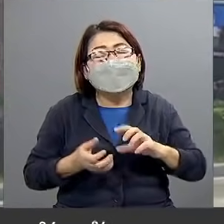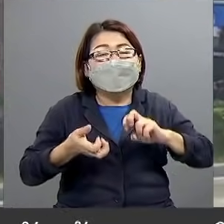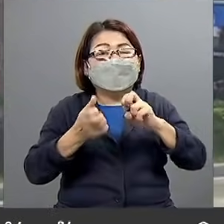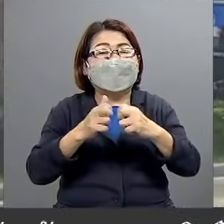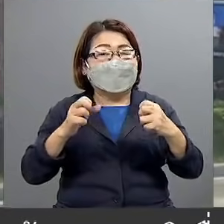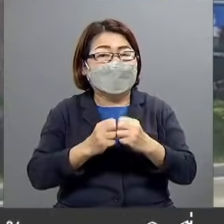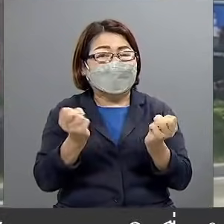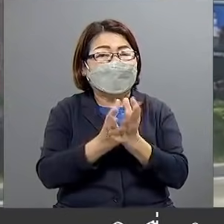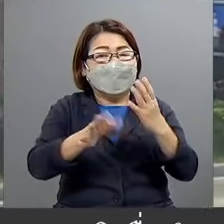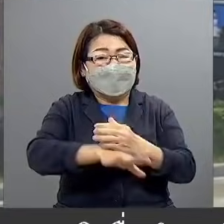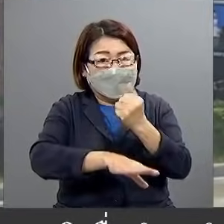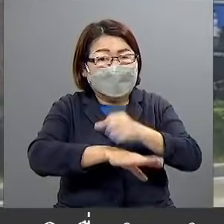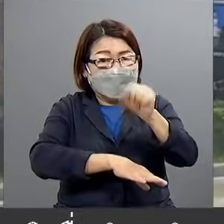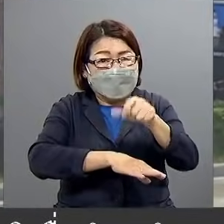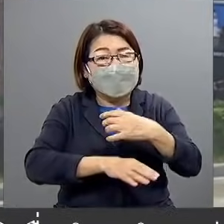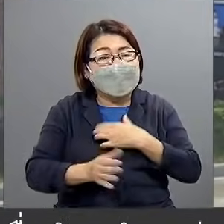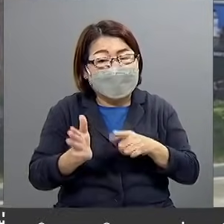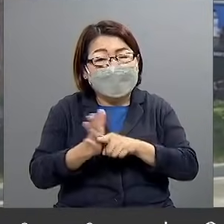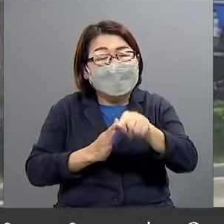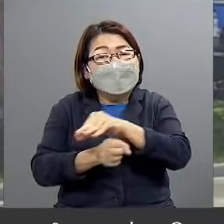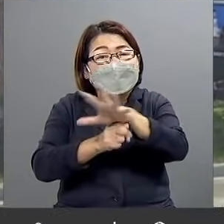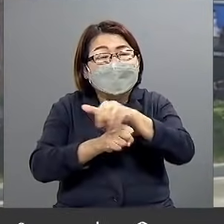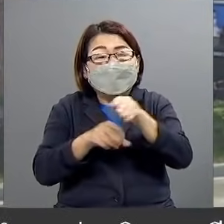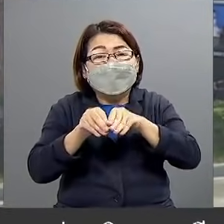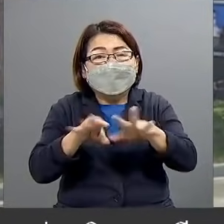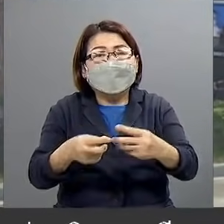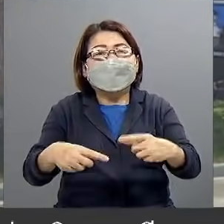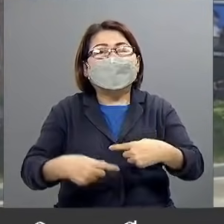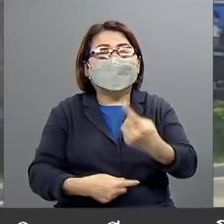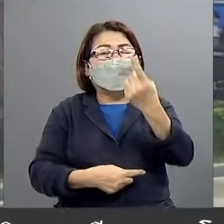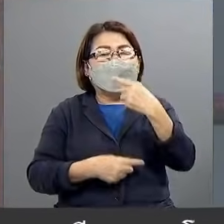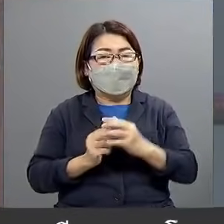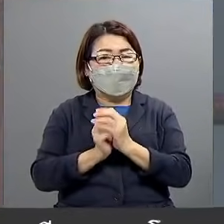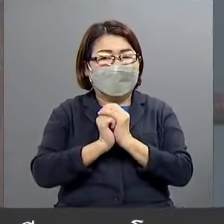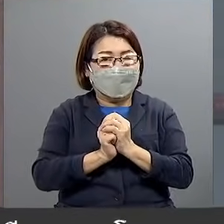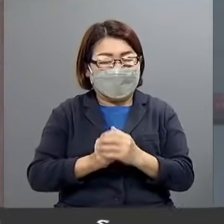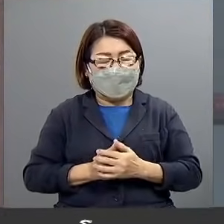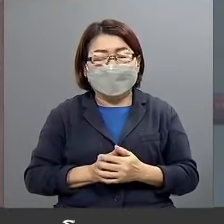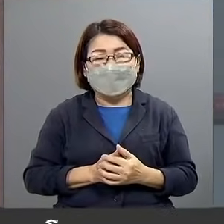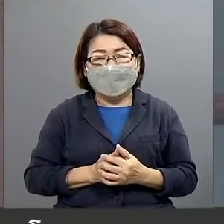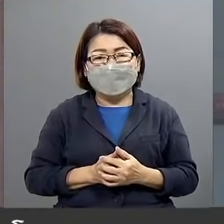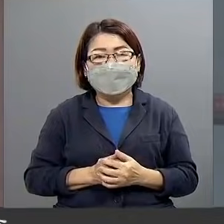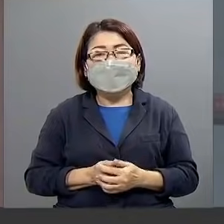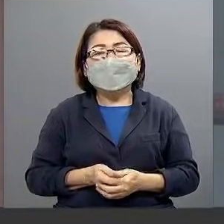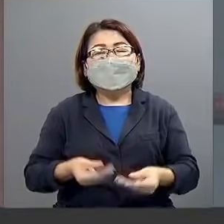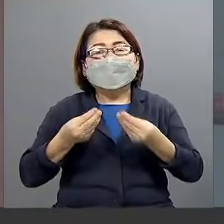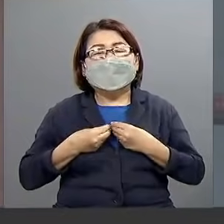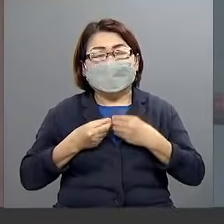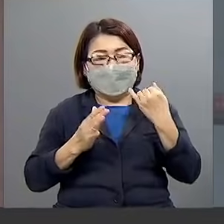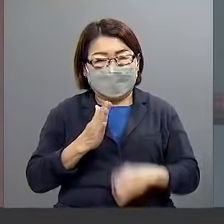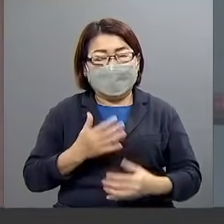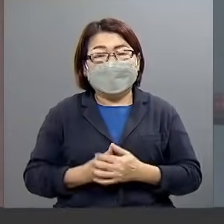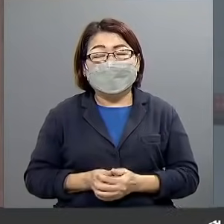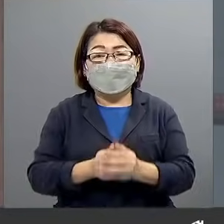รคระบาดใหญ่นี้เพื่อตราหน้าให้เสื่อมเสียบิดเบือนทางการเมืองแล้วก็โยนความผิดจีนเผชิญแรงกด